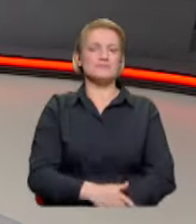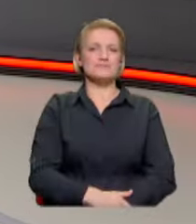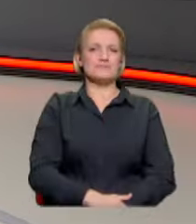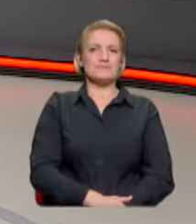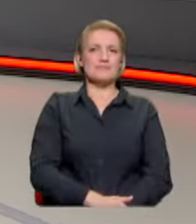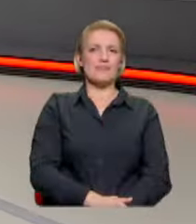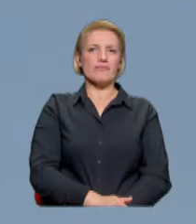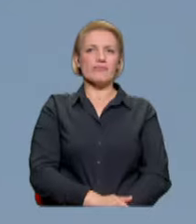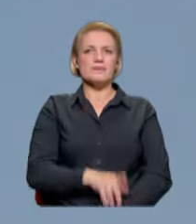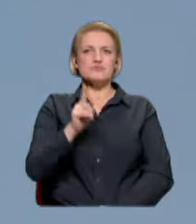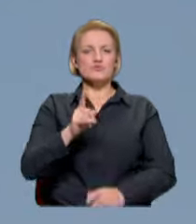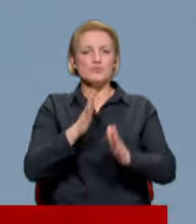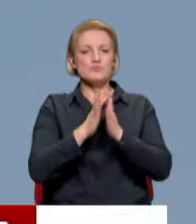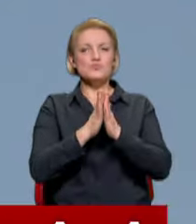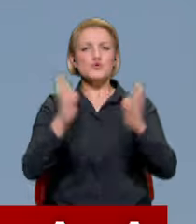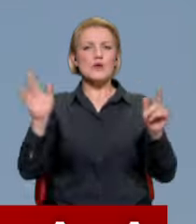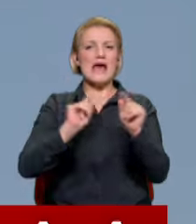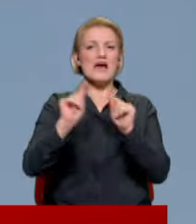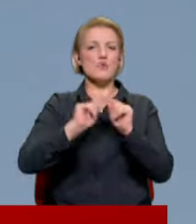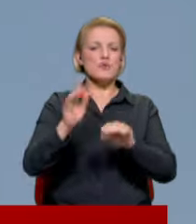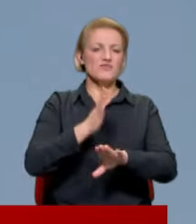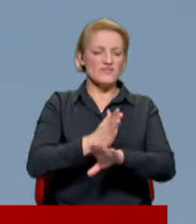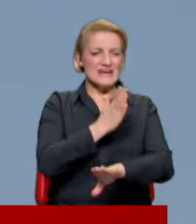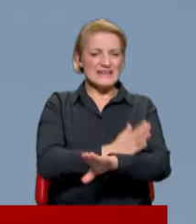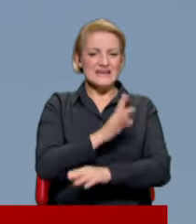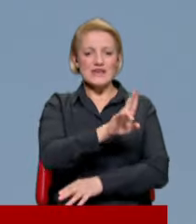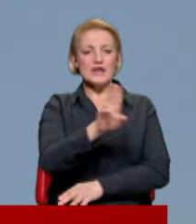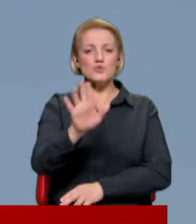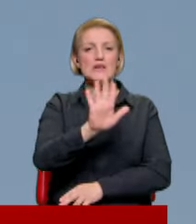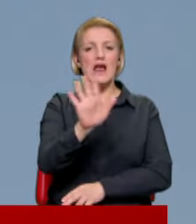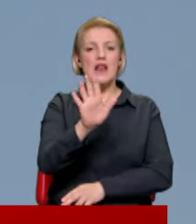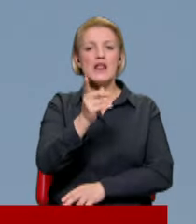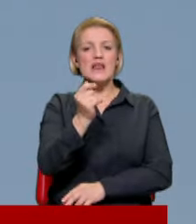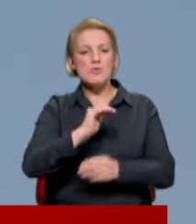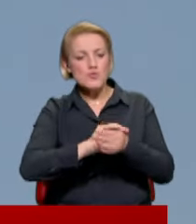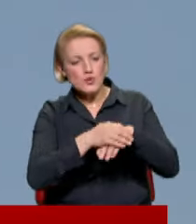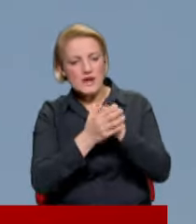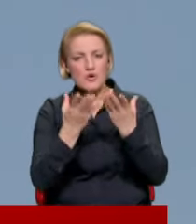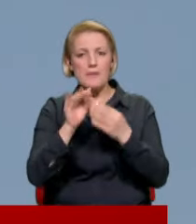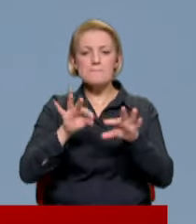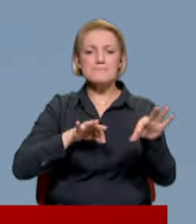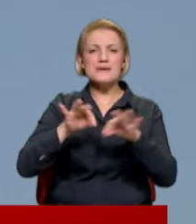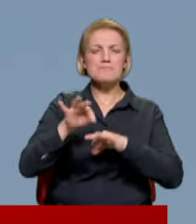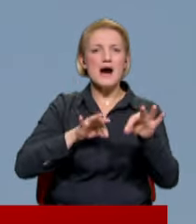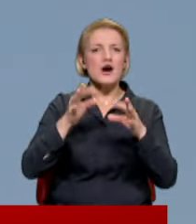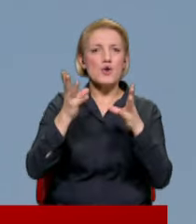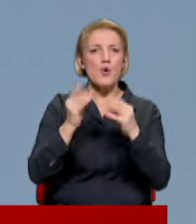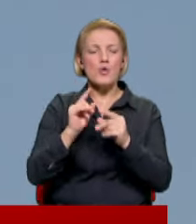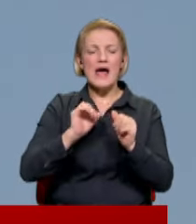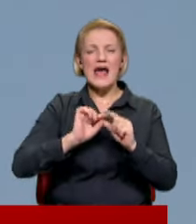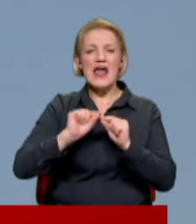alınmayacak bu büyük Ekonomist vatandaşın 750 lirasına muhtaç olmuş mimarı olduğu ekonomik